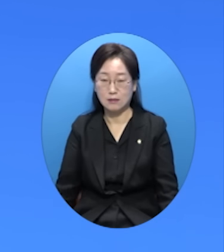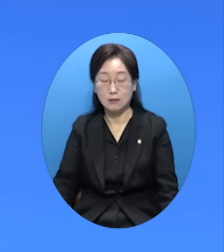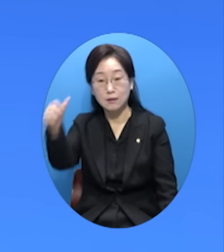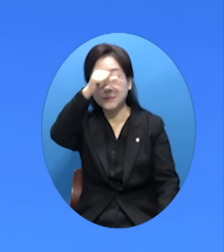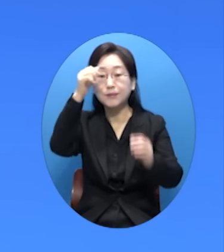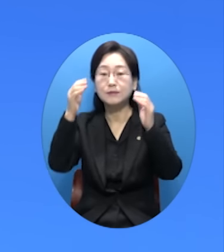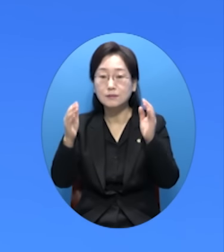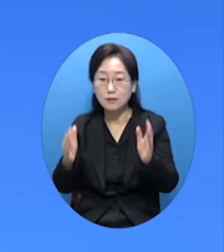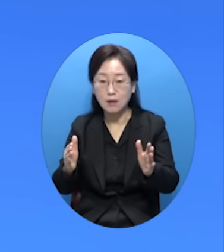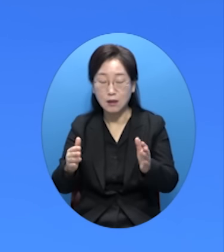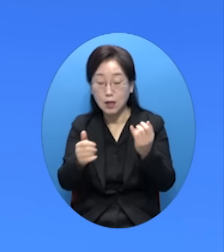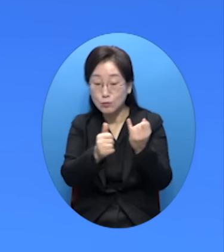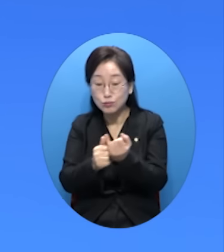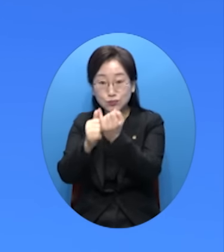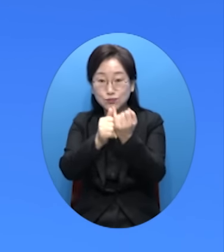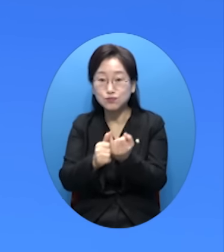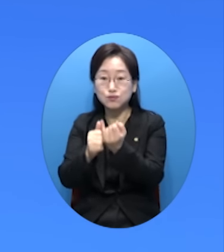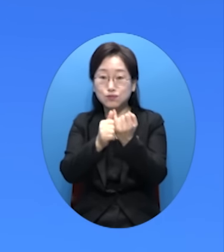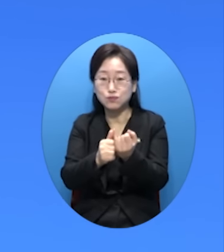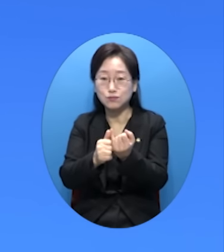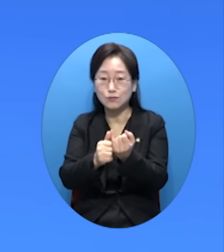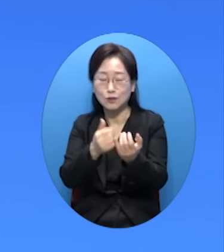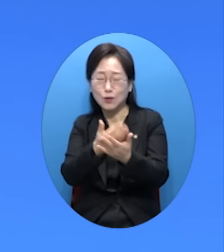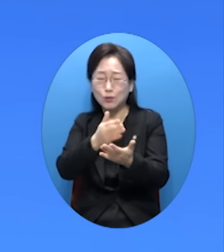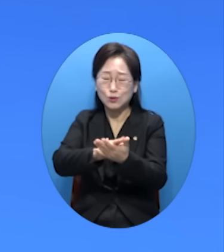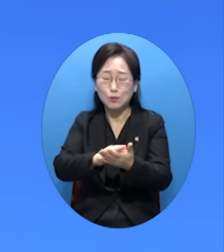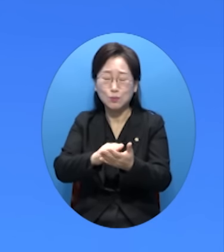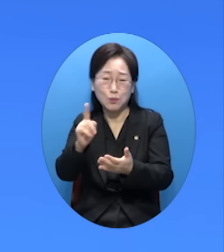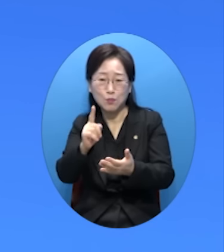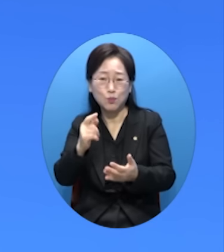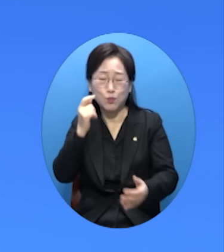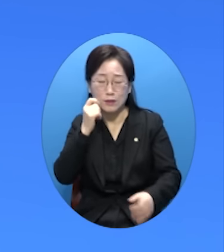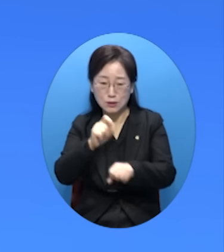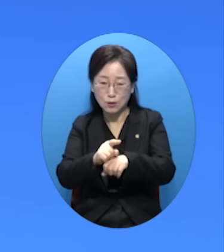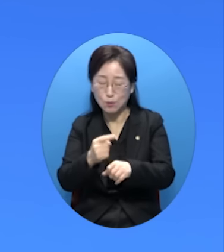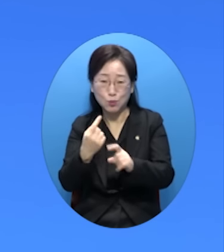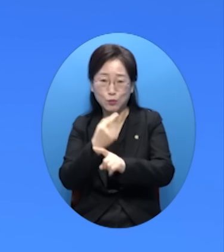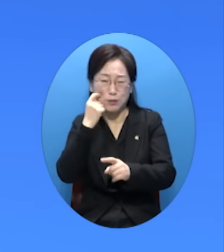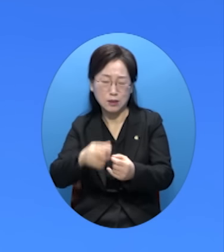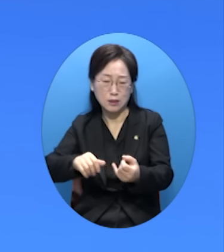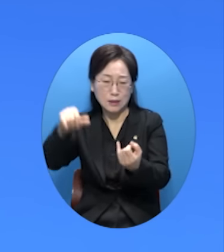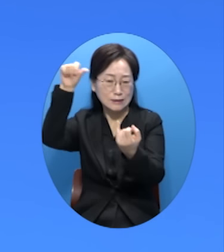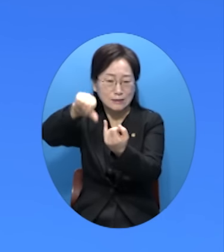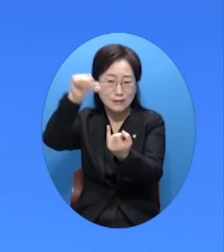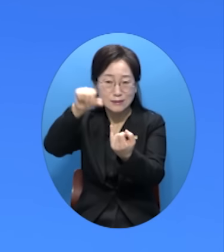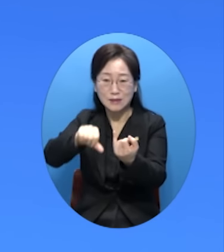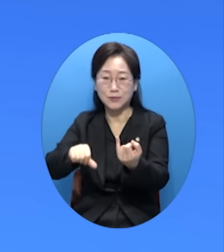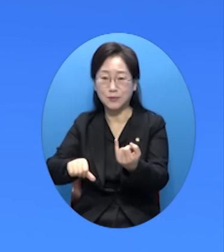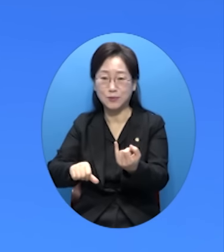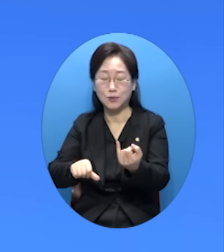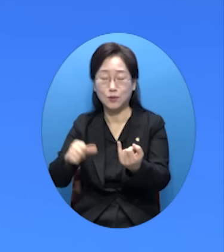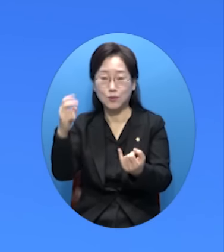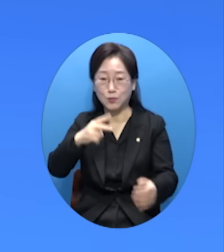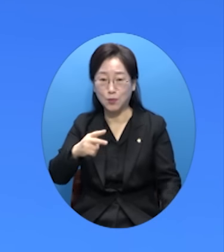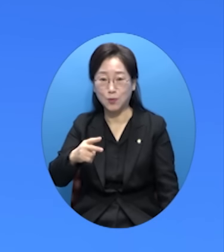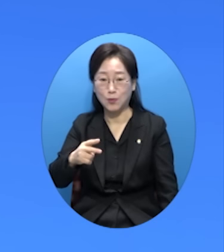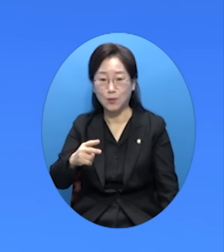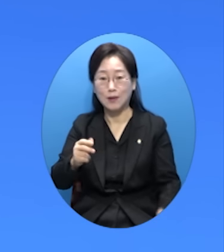평생 부부로 살아도 고치지 못하고 막 부인을 구박하고 또 남편을